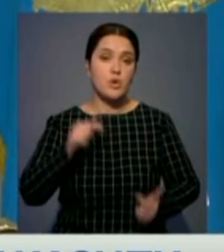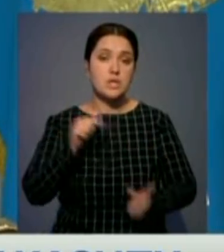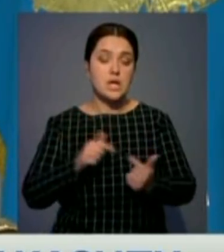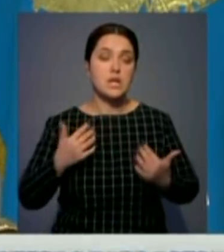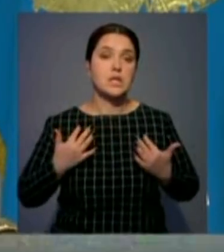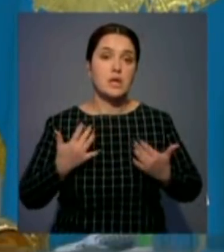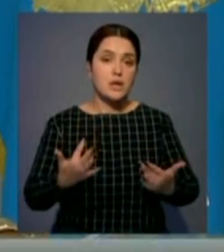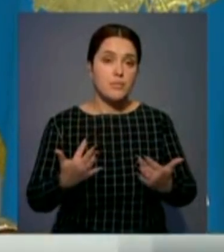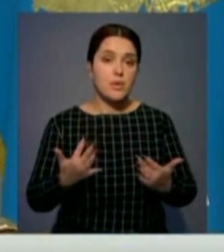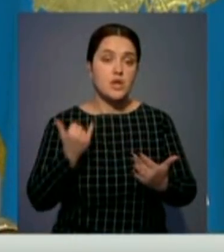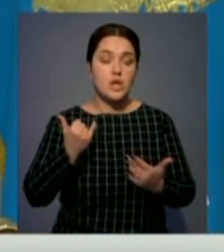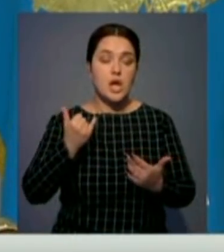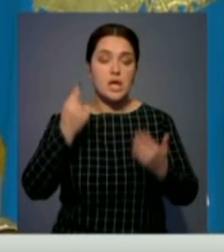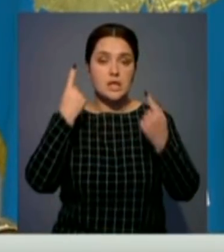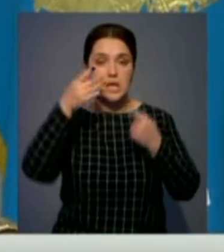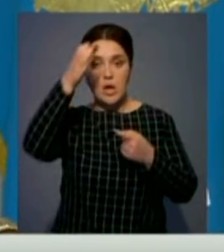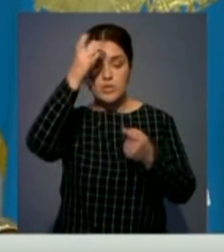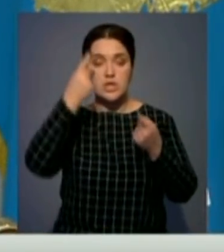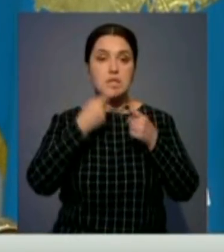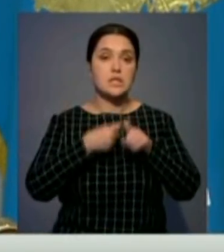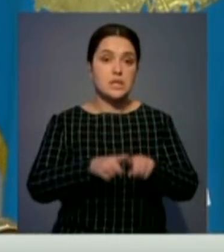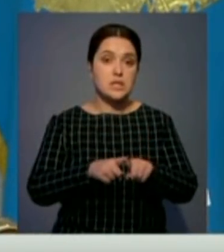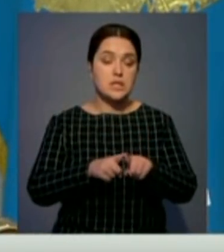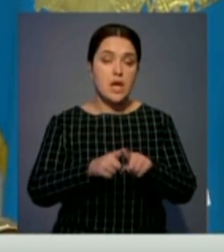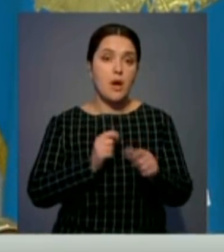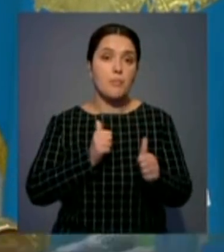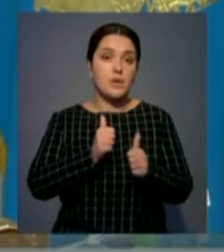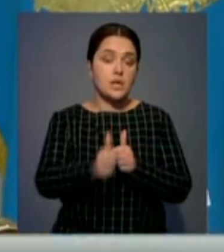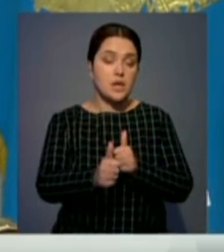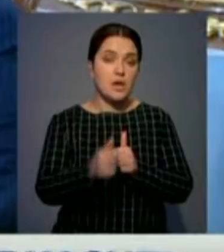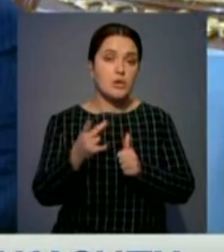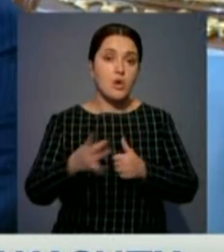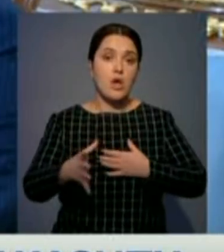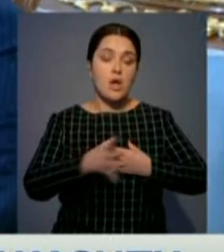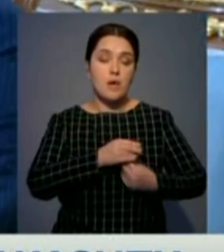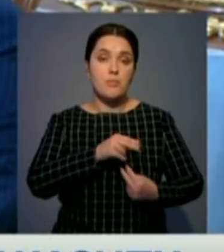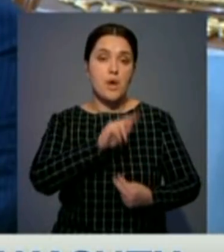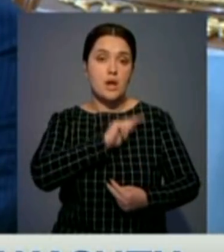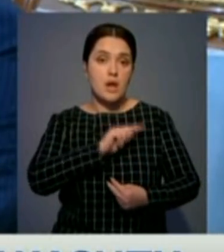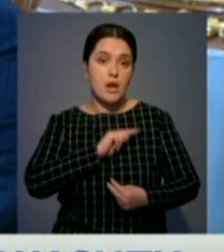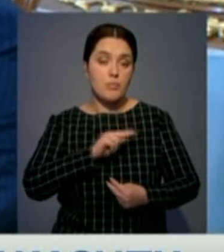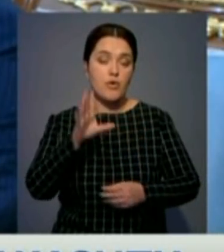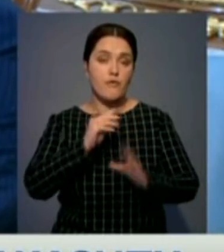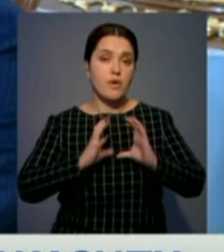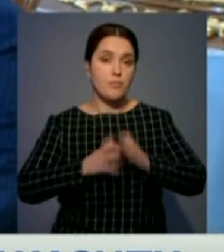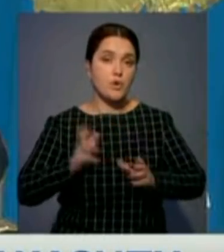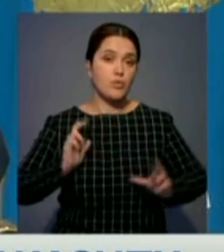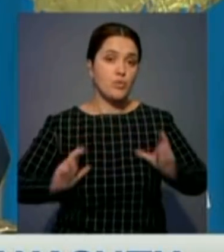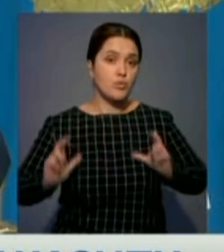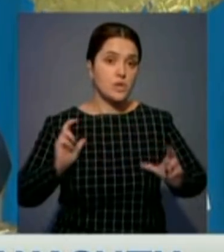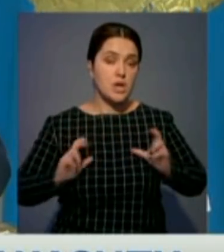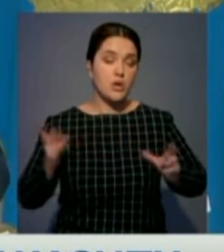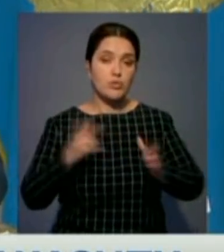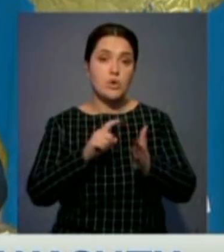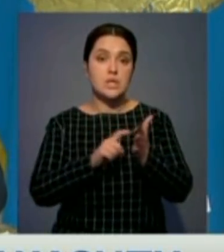требованиям современного научно-технического прогресса. Нужно сотрудничать и кооперировать с ведущими университетами мира. Следует